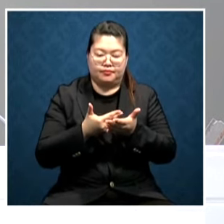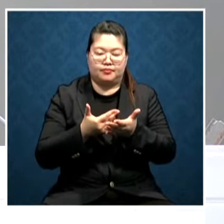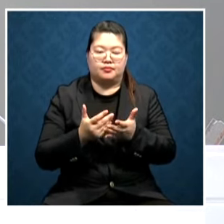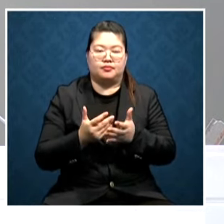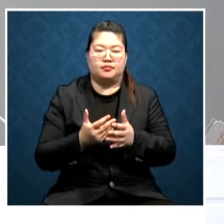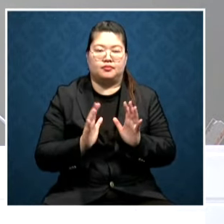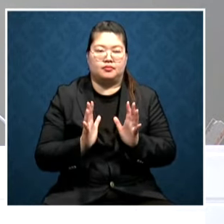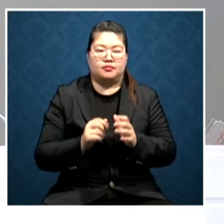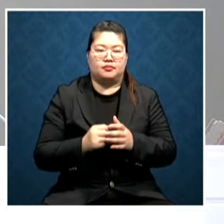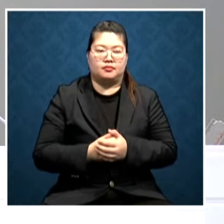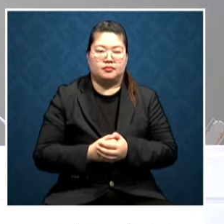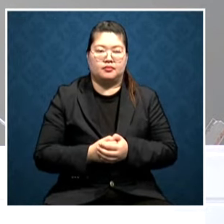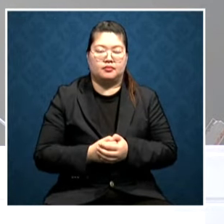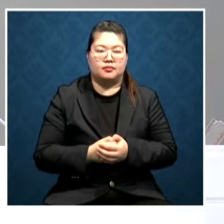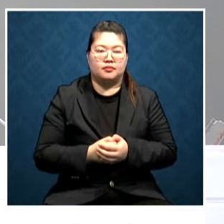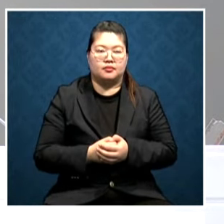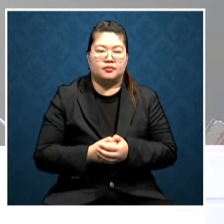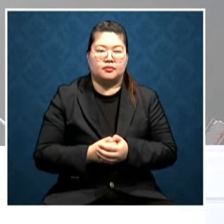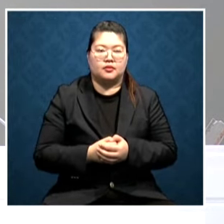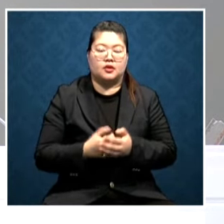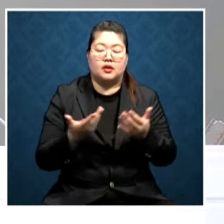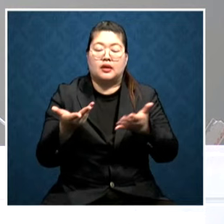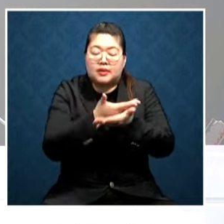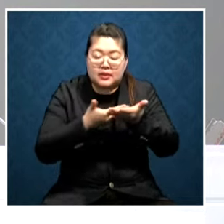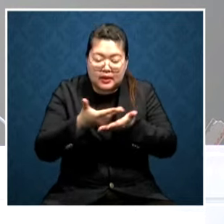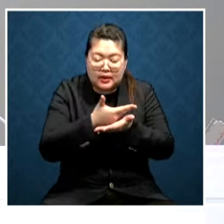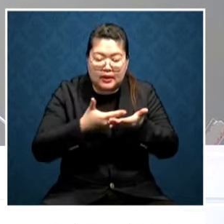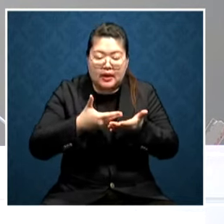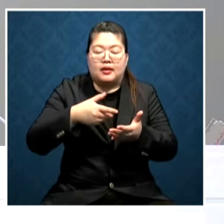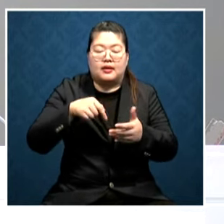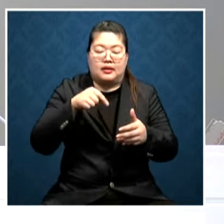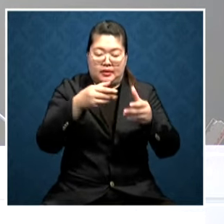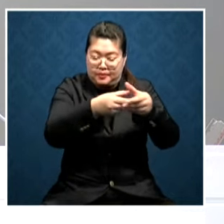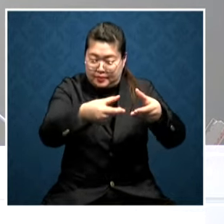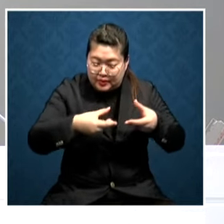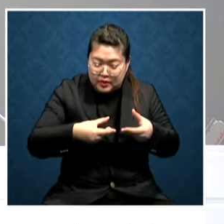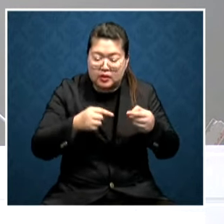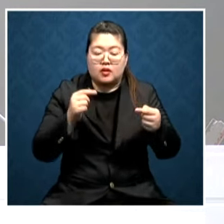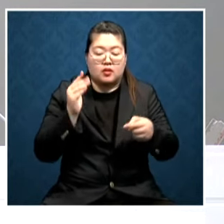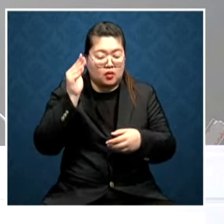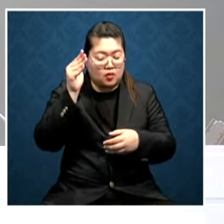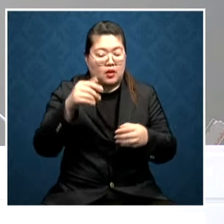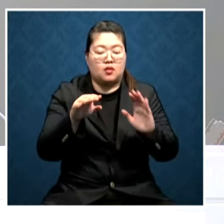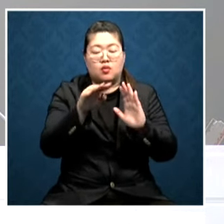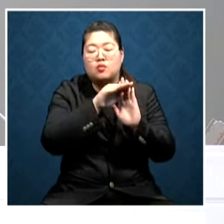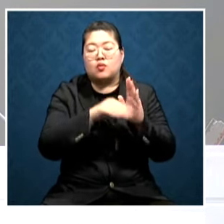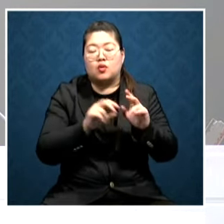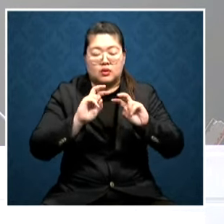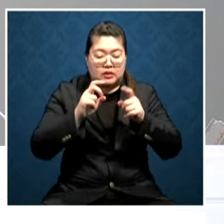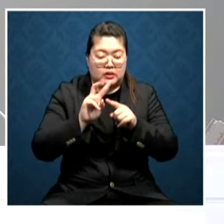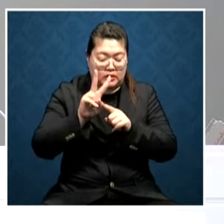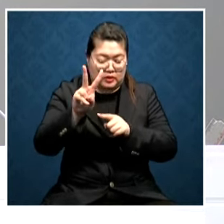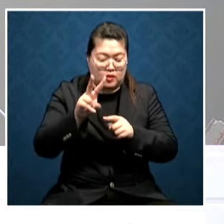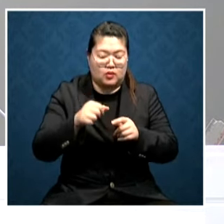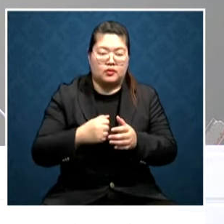ครับที่ประชุมจะพิจารณาร่างพระราชบัญญัติฉบับนี้ในวาระที่2โดยคณะกรรมการที่วุฒิ